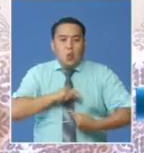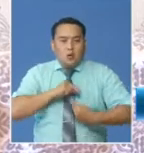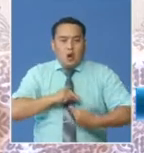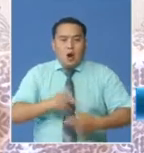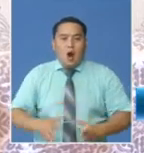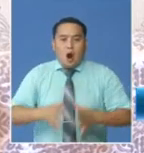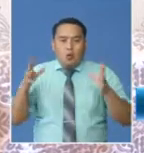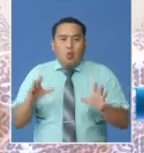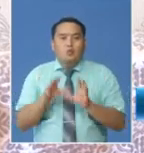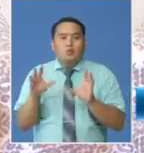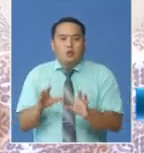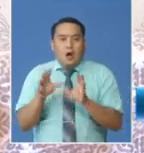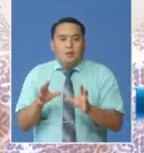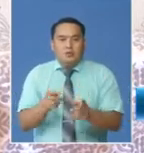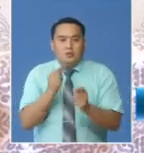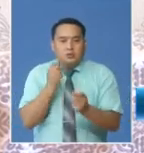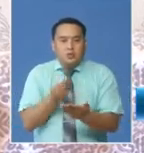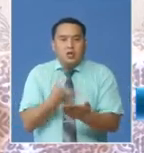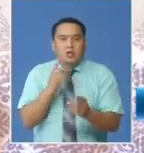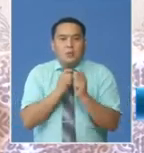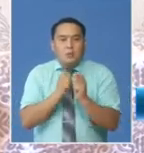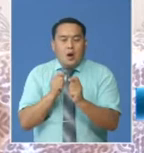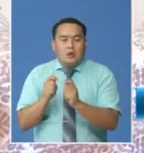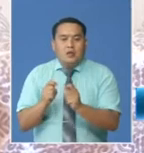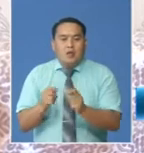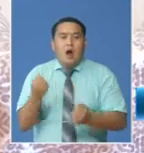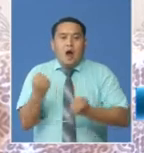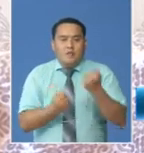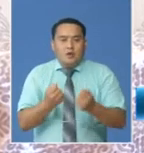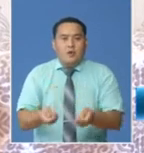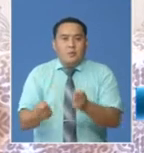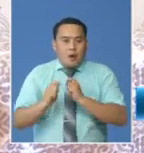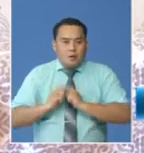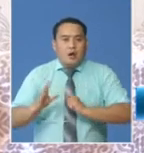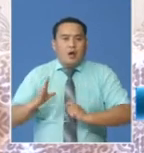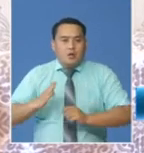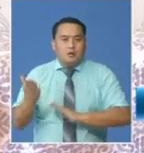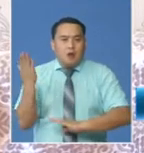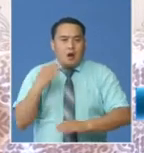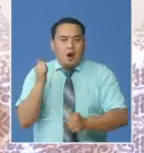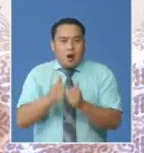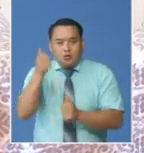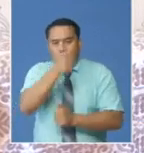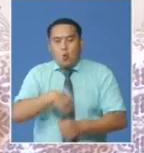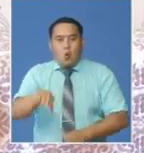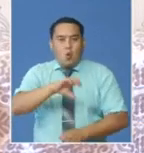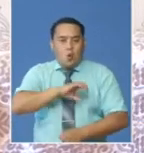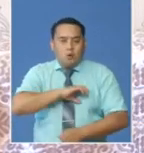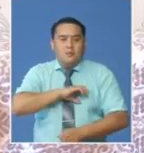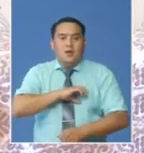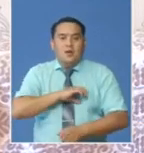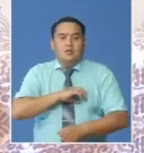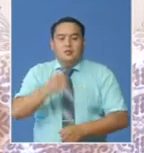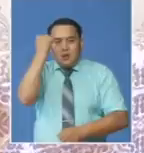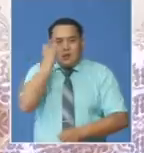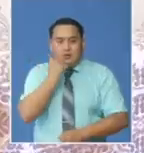проявляют огромную заботу, дарят ценные подарки. Когда-то я автомобиль получал, а также награждают нас каждый год орденами и медалями.